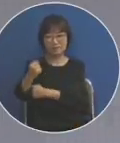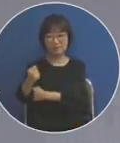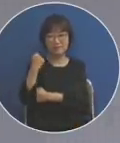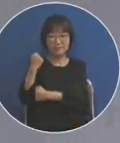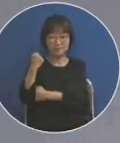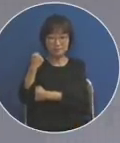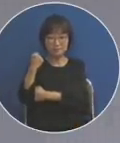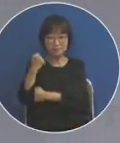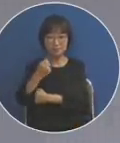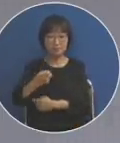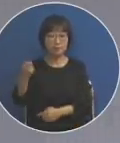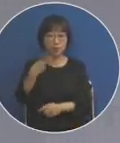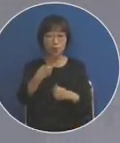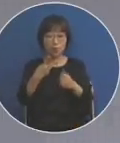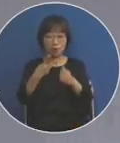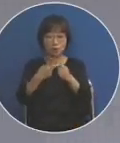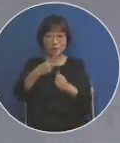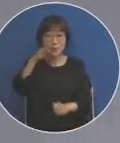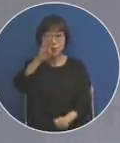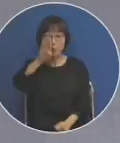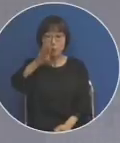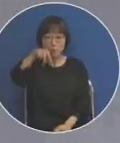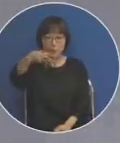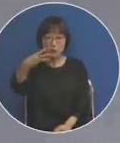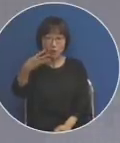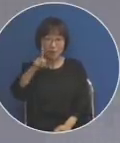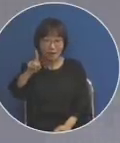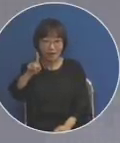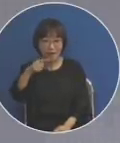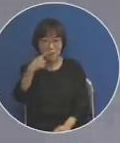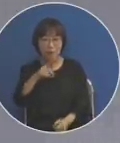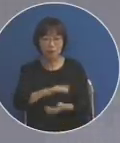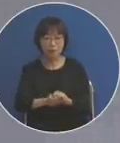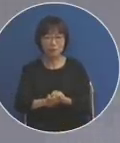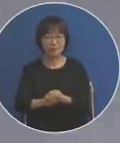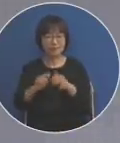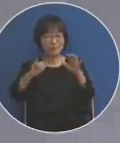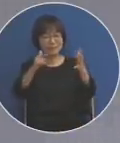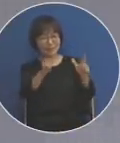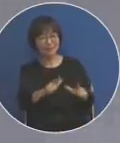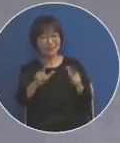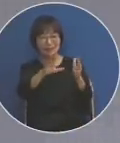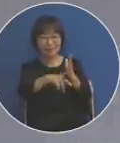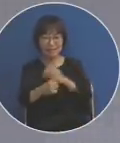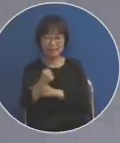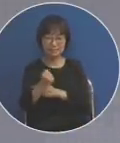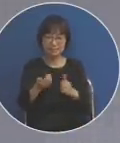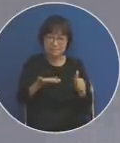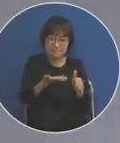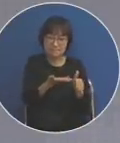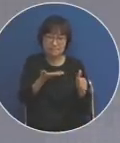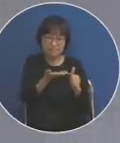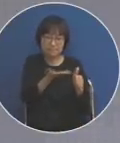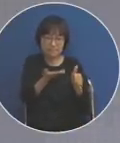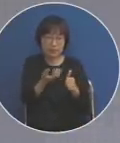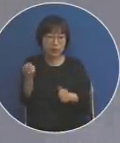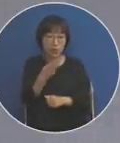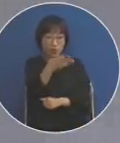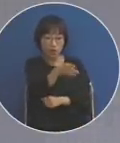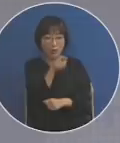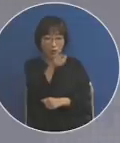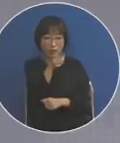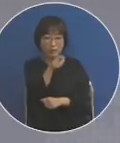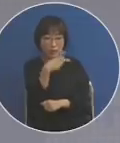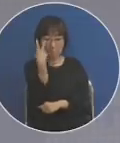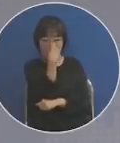그리고 뷸라라. And then Beulah. 정말로 삶의 힘을 주면서요, 너를 파수꾼으로 세운다. Giving you the strength of